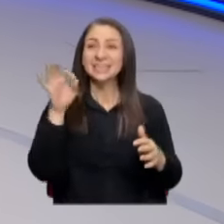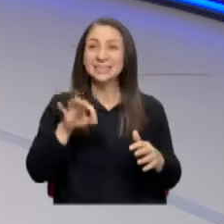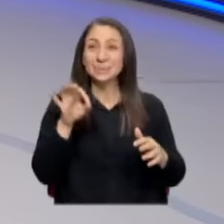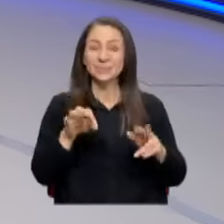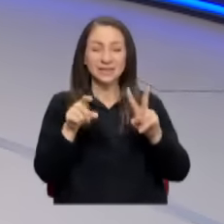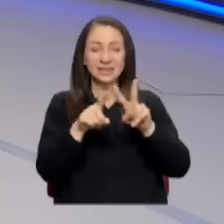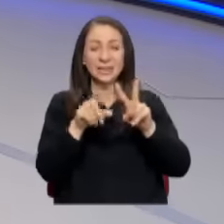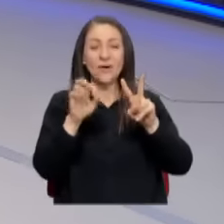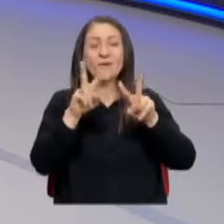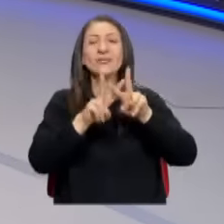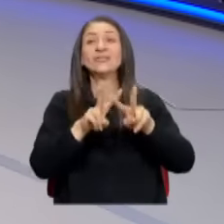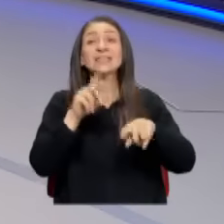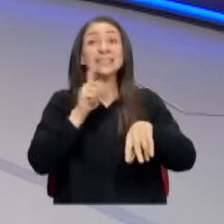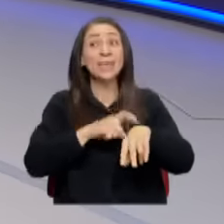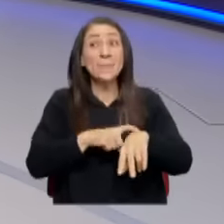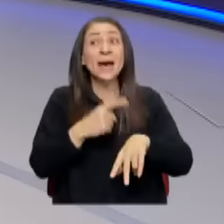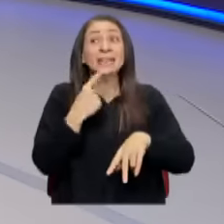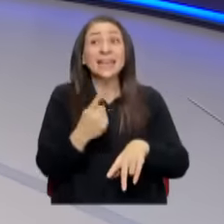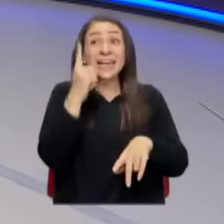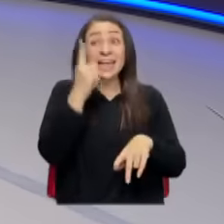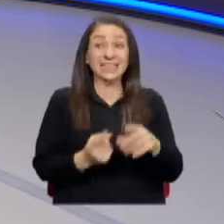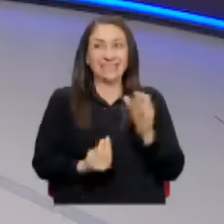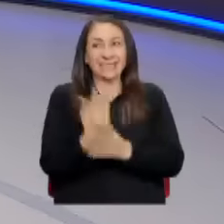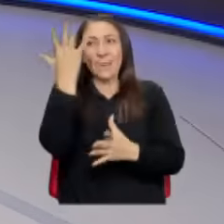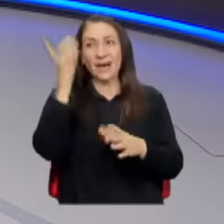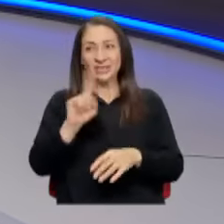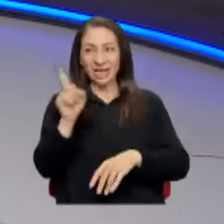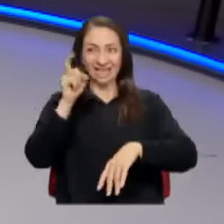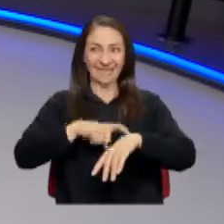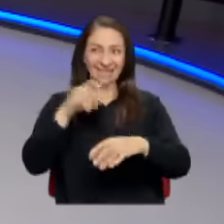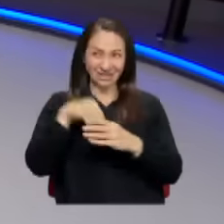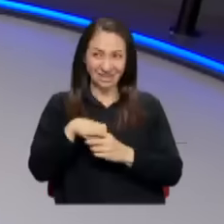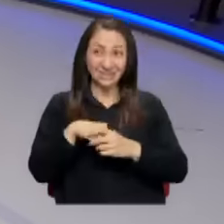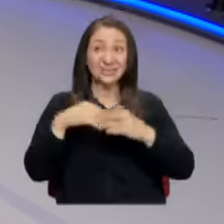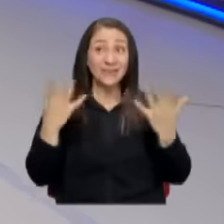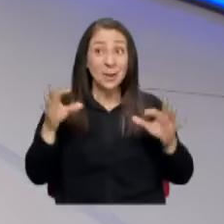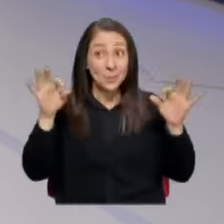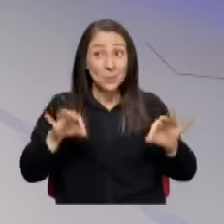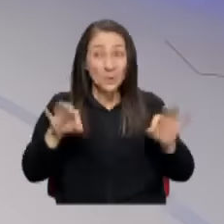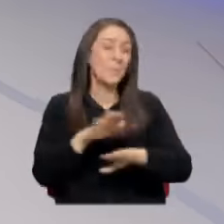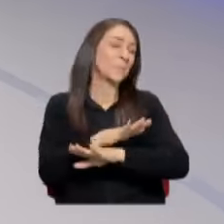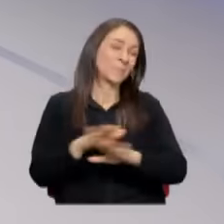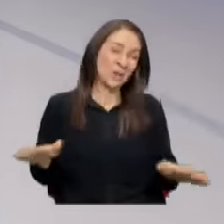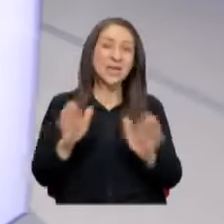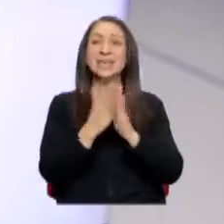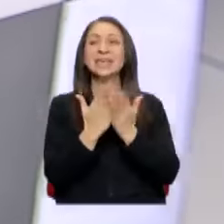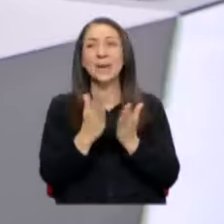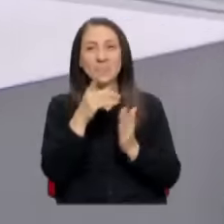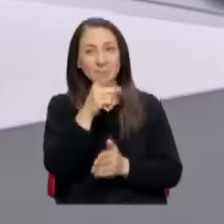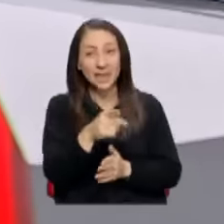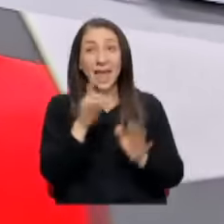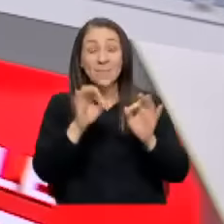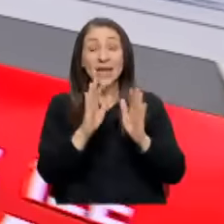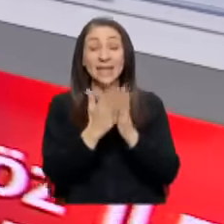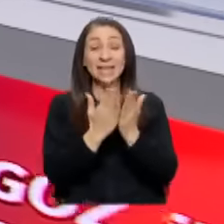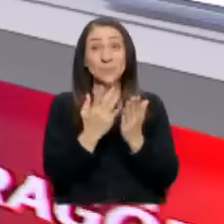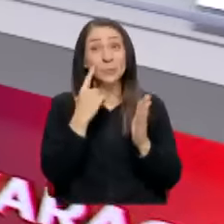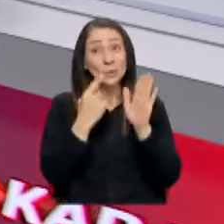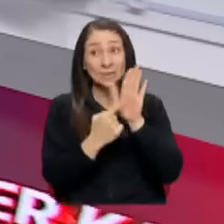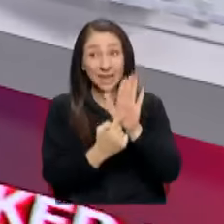Şimdi Now zamanı dediğimiz ilk sabah Çalar Saat için ve bugünü noktalayacağız kitaplarımızla. Hemen kitaplarımızı